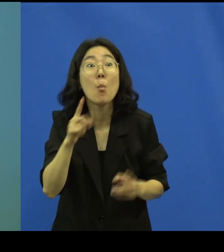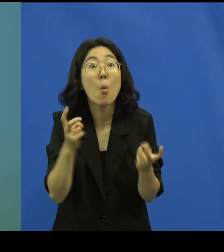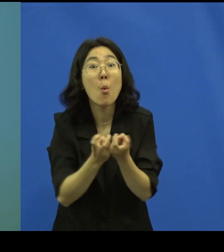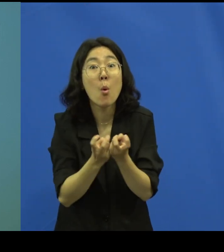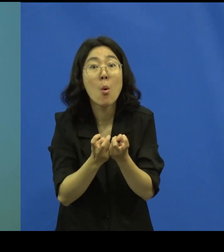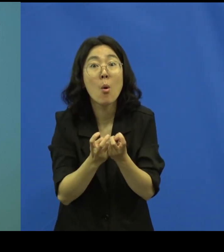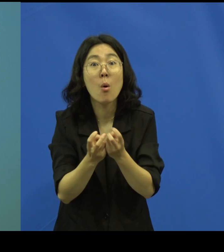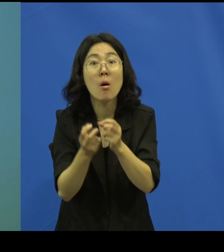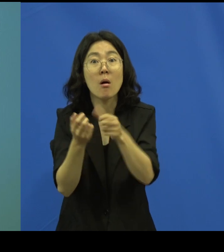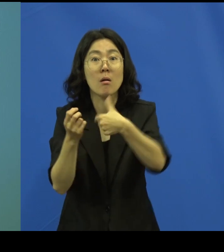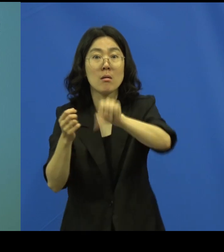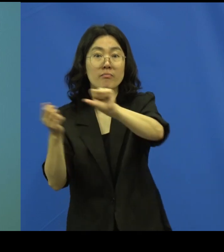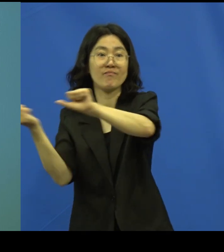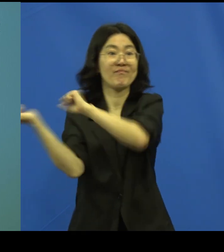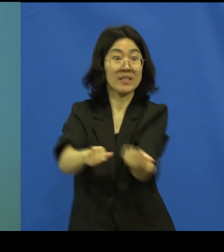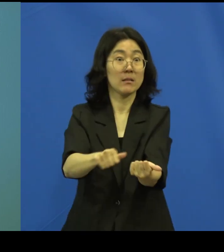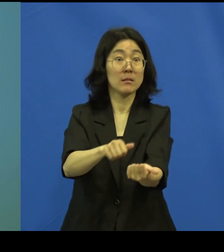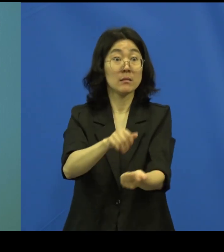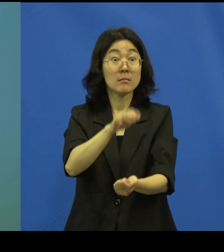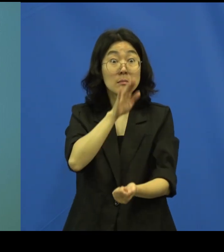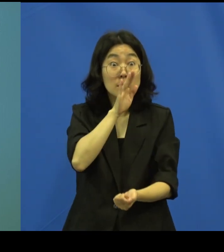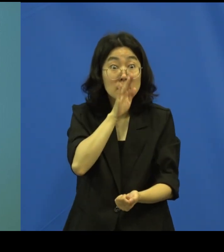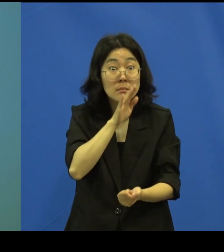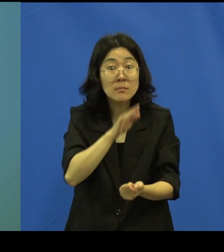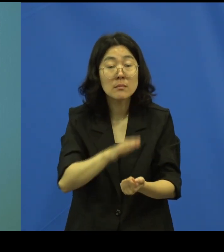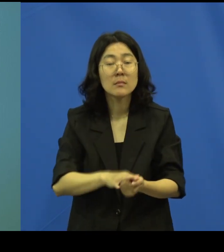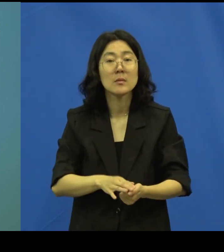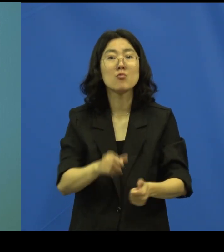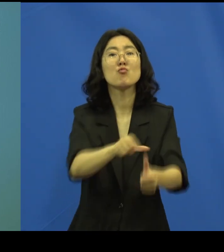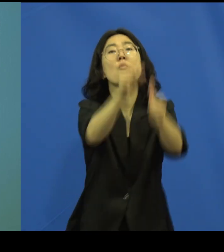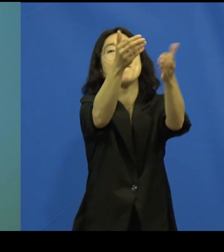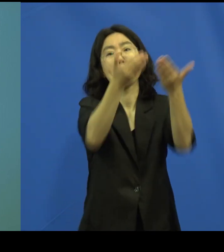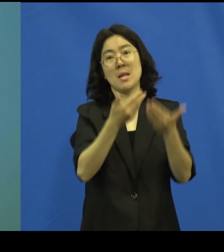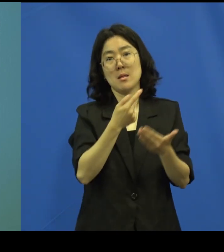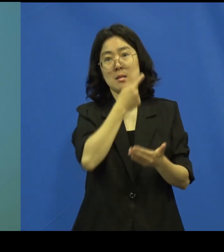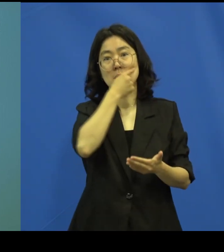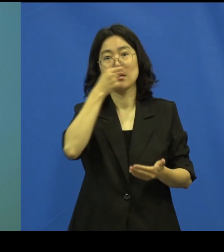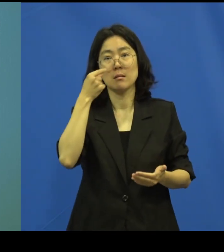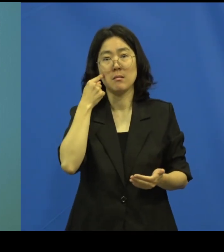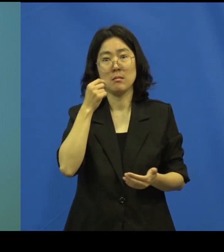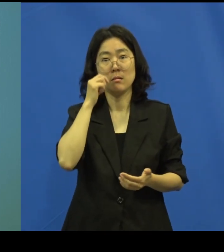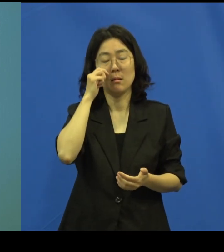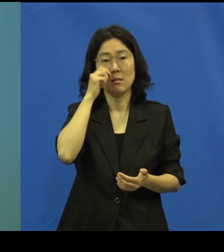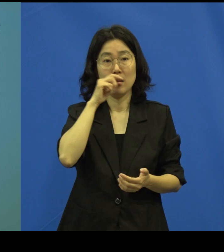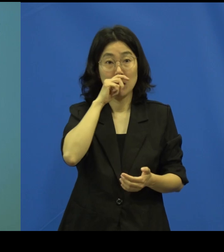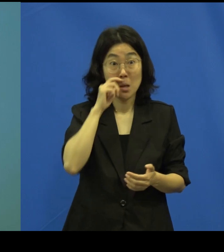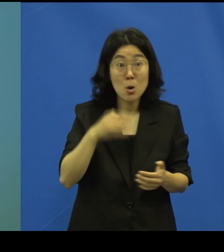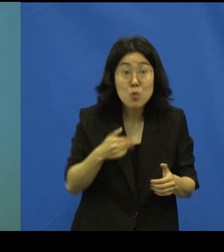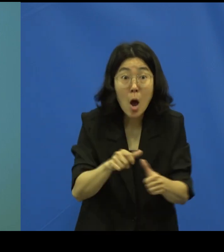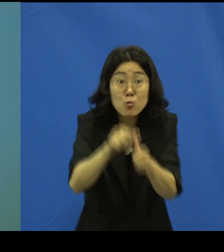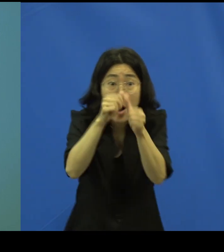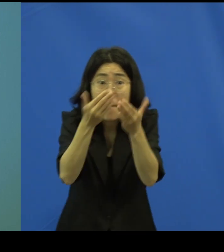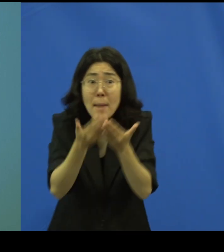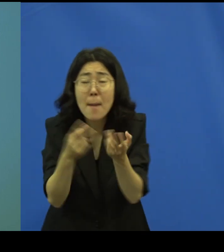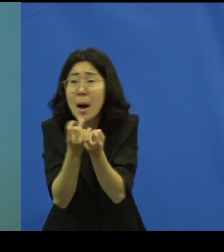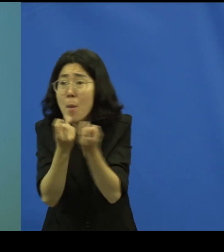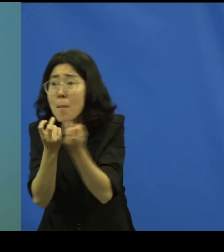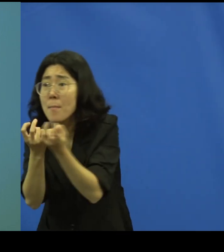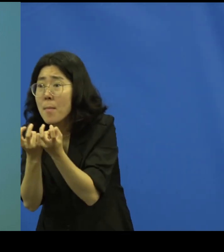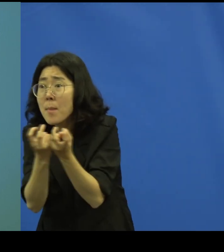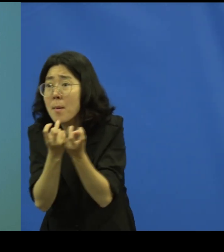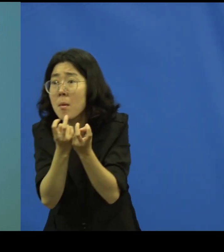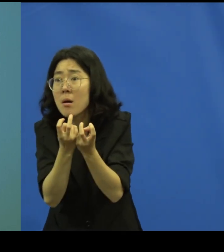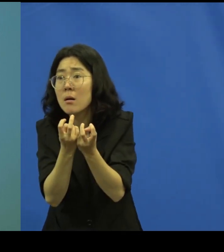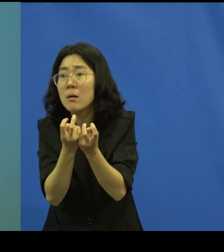때문에? 6월절 어린 양 때문에. 구약의 제사를 지낼 때마다 속죄를 위한 희생의 양은